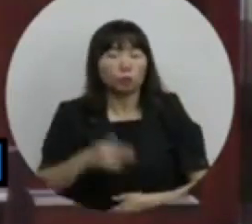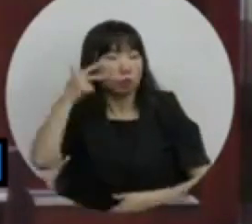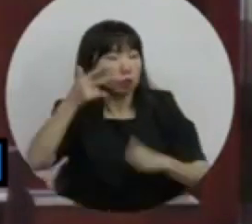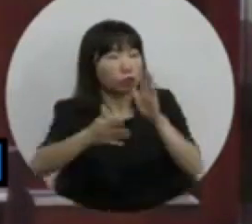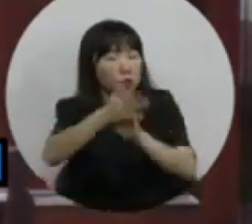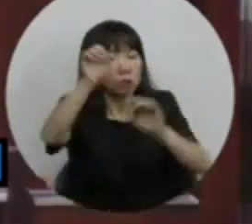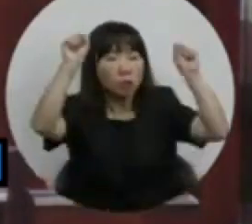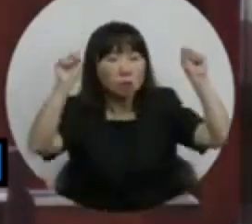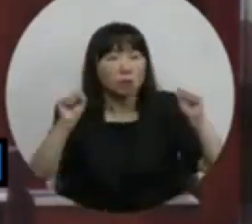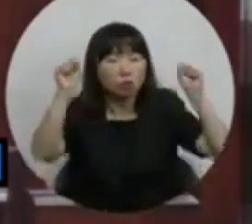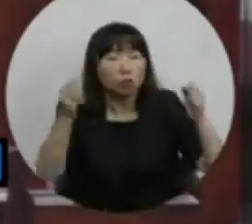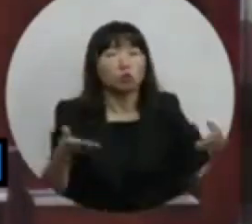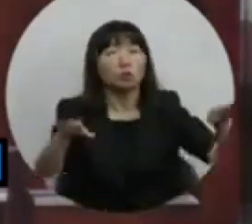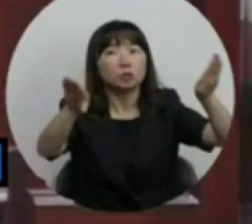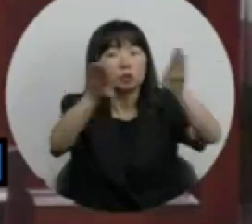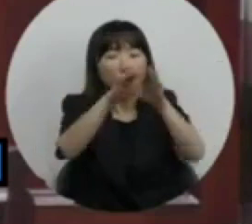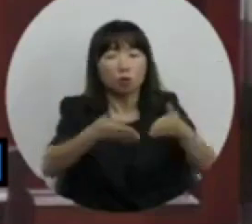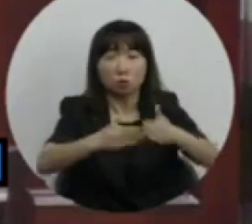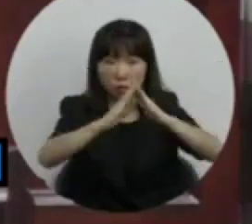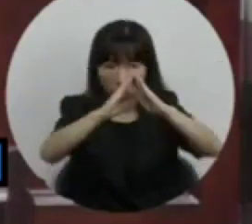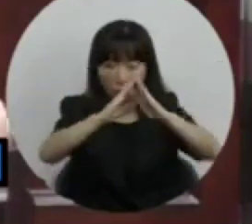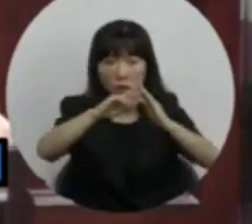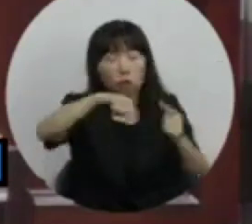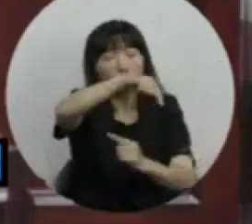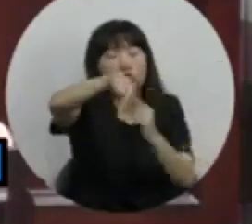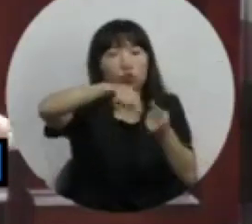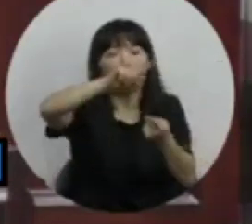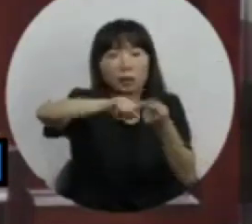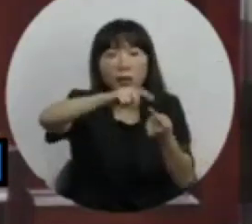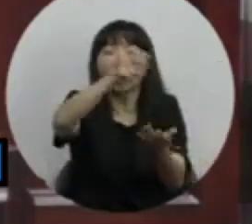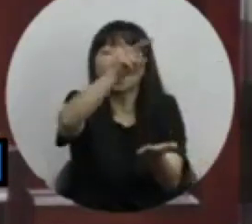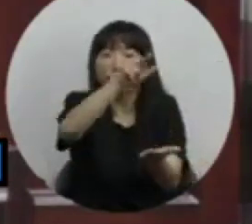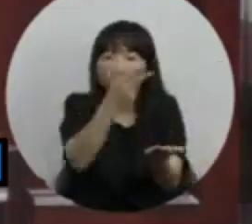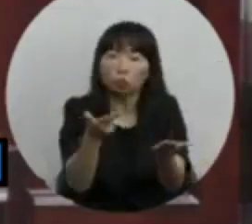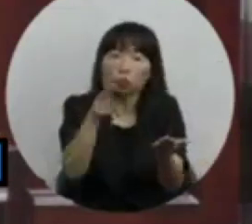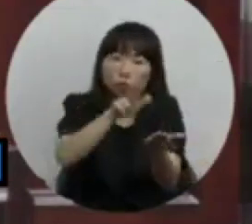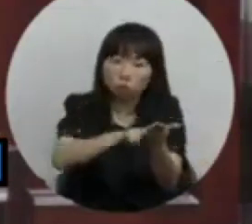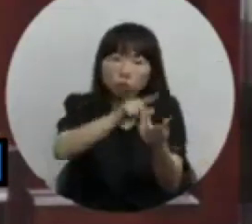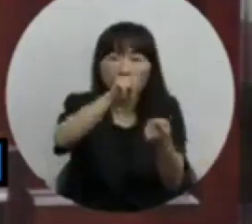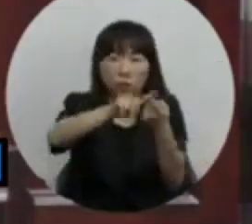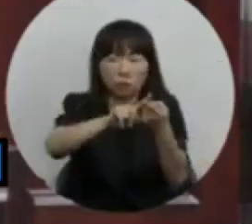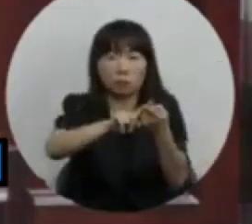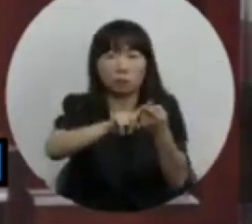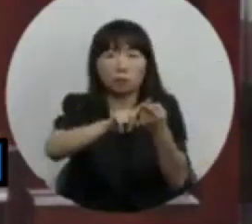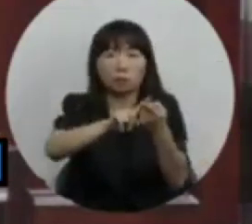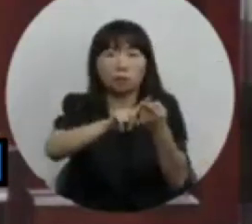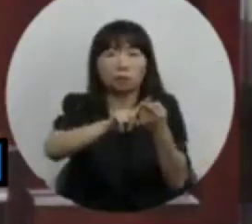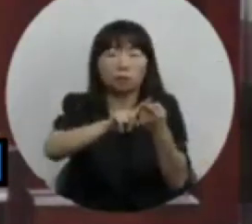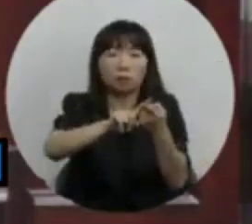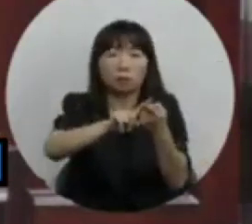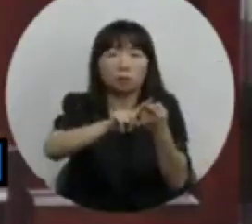여주시 체육시설 설치와 운영에 관한 조례에 대해서도 말씀하셨습니다.